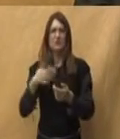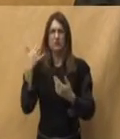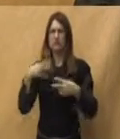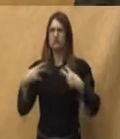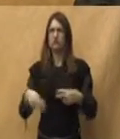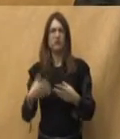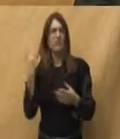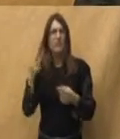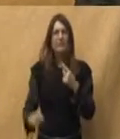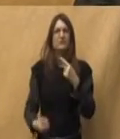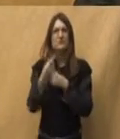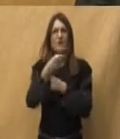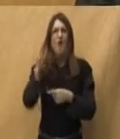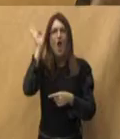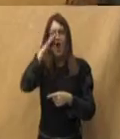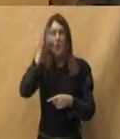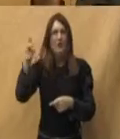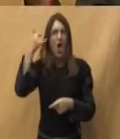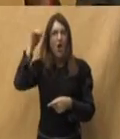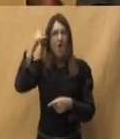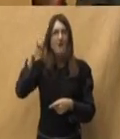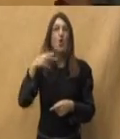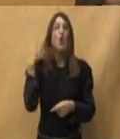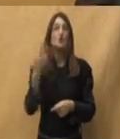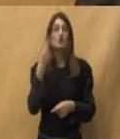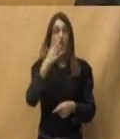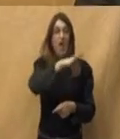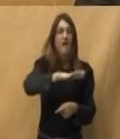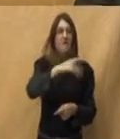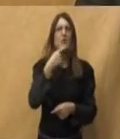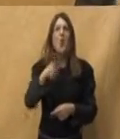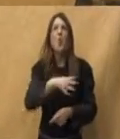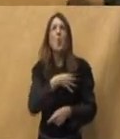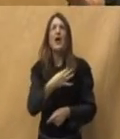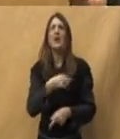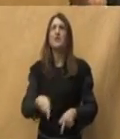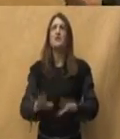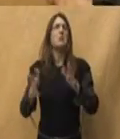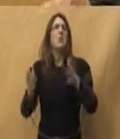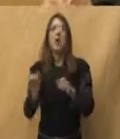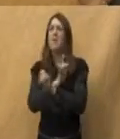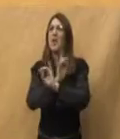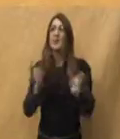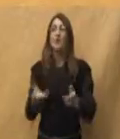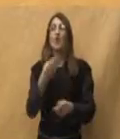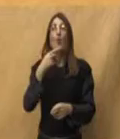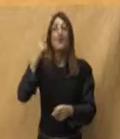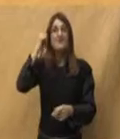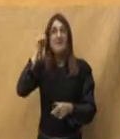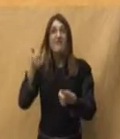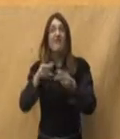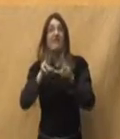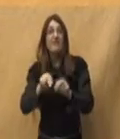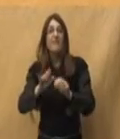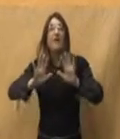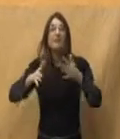se pojavio prvi slučaj lude govedine u Sloveniji, pa smo onda pričali kao u Hrvatskoj nema ništa. Ko zna da li je bilo nešto ili nije bilo